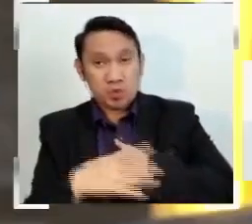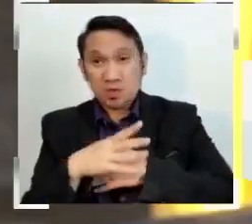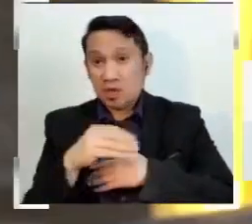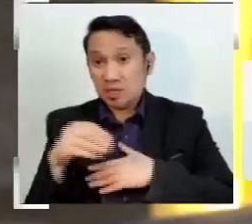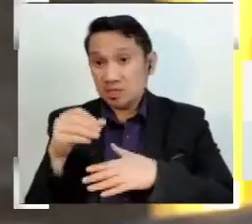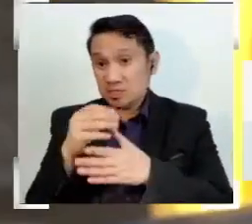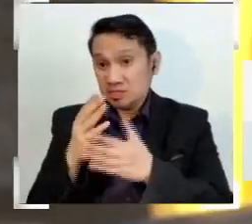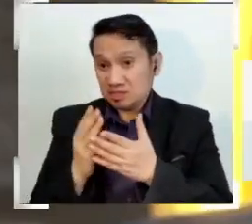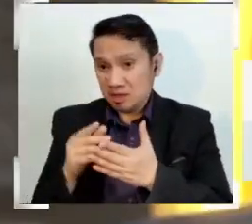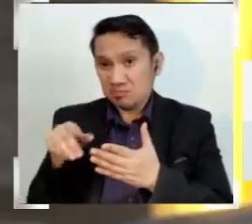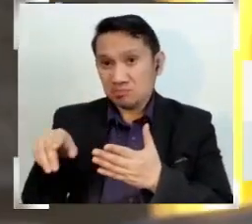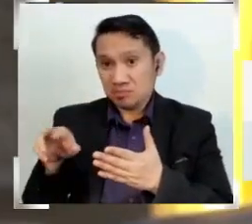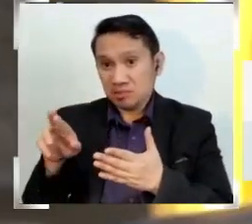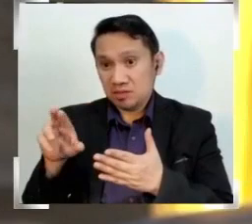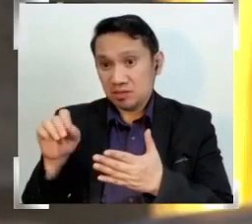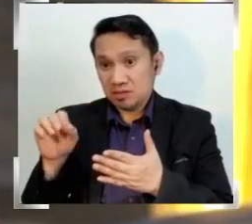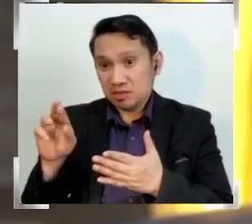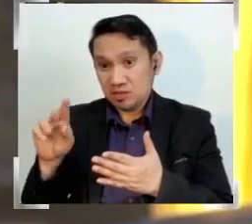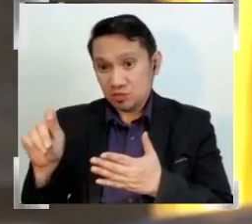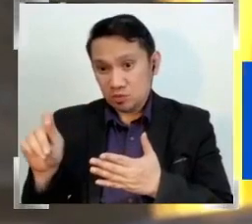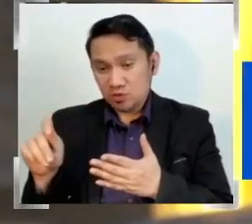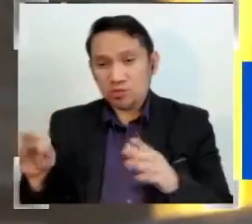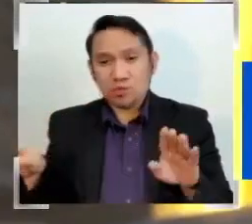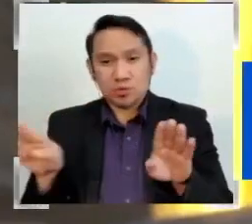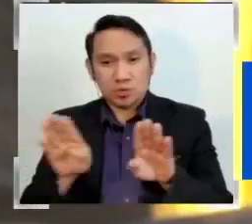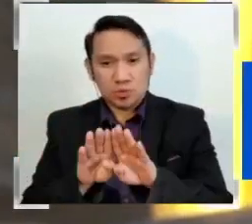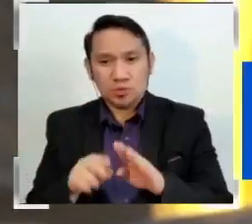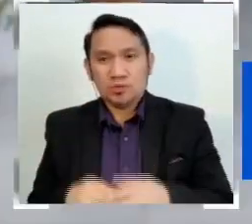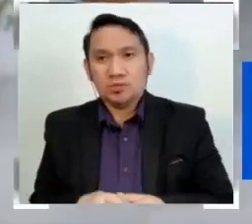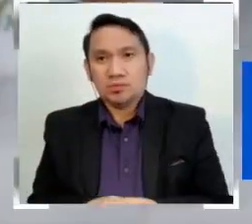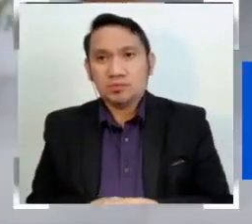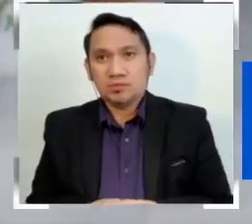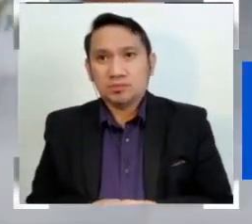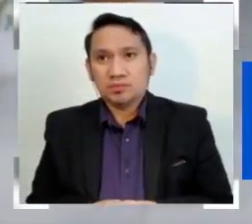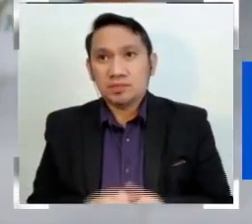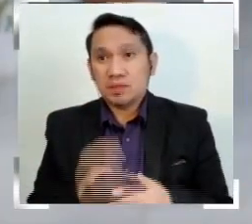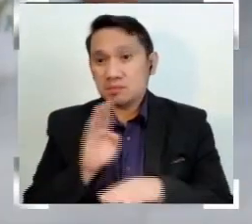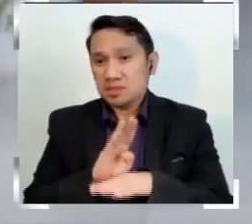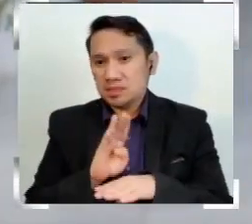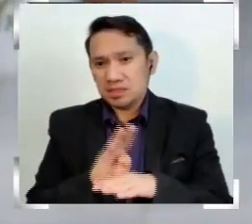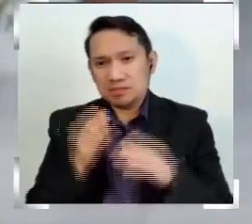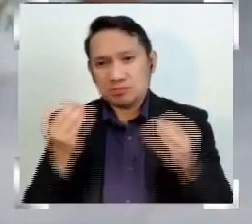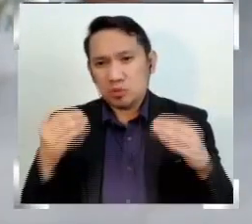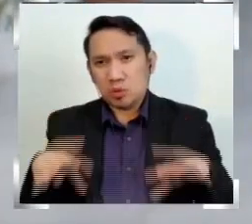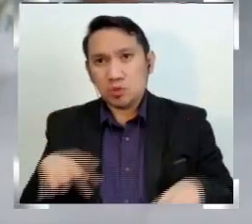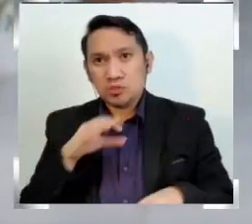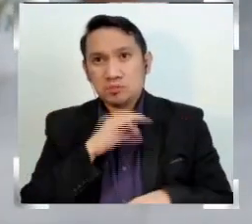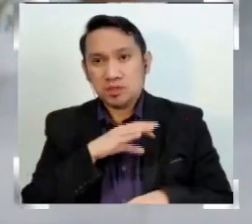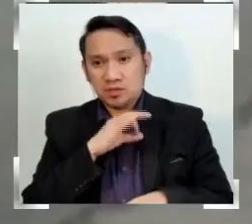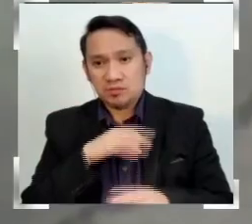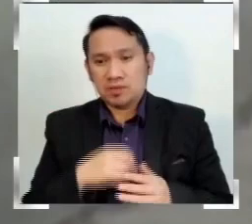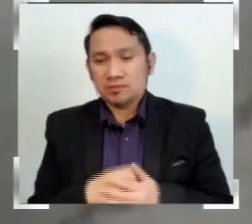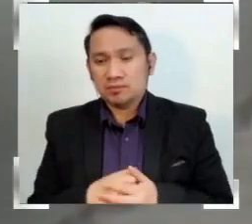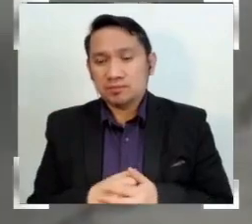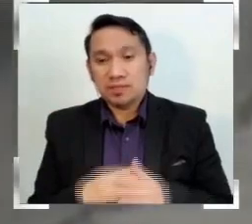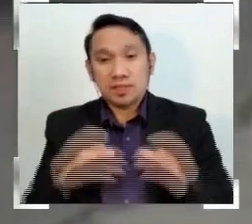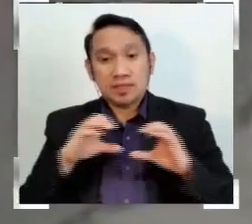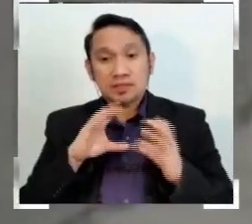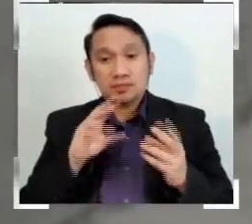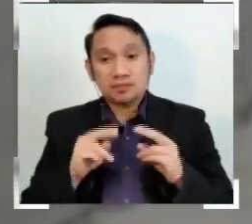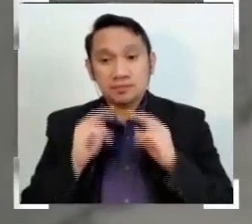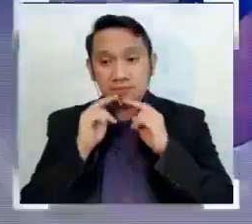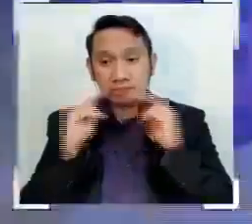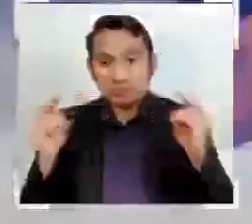po. Malulugi ang aming negosyo. Para sa GMA Integrated News, ako si Dano Tingkungko. Sandra